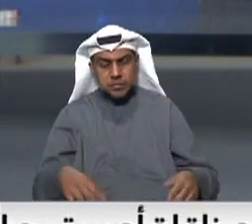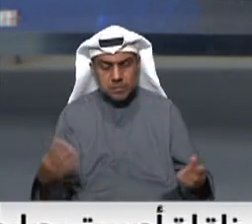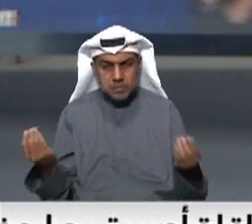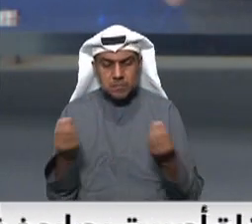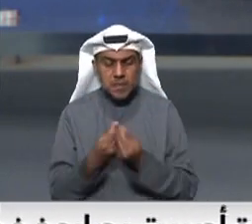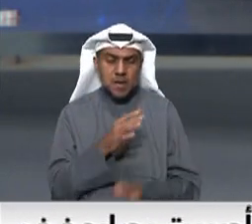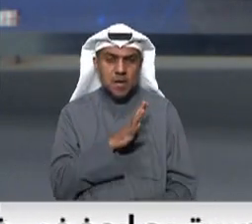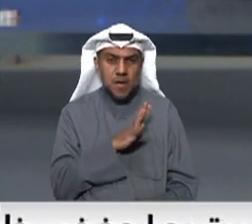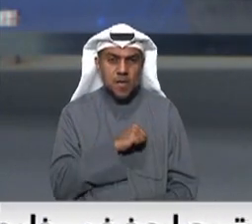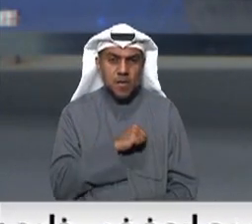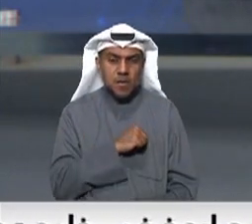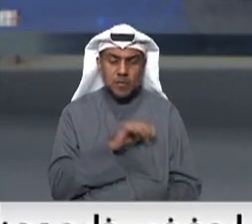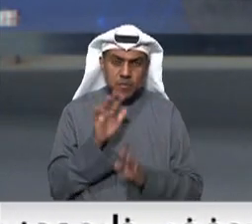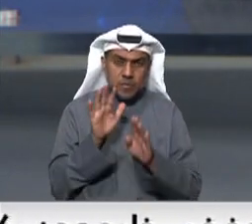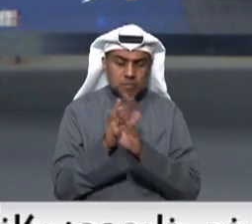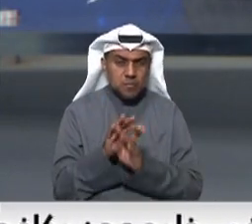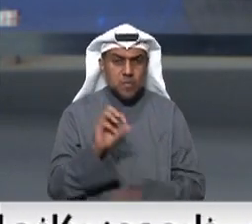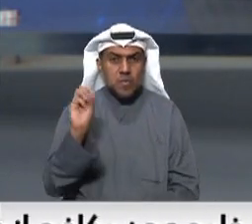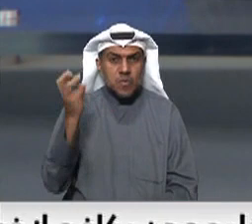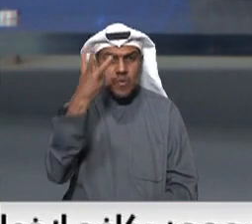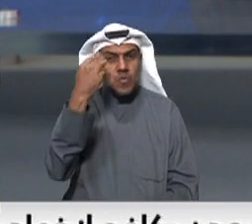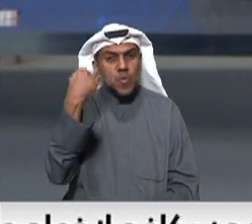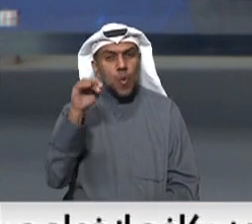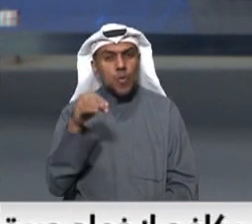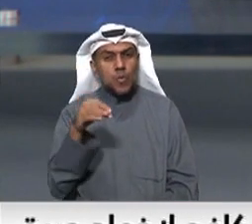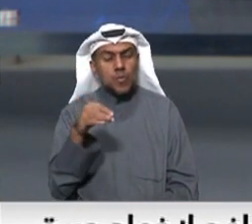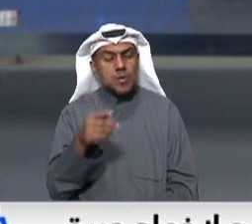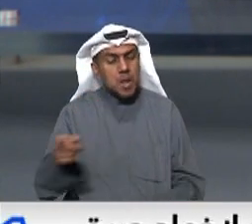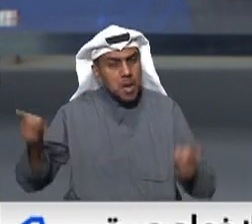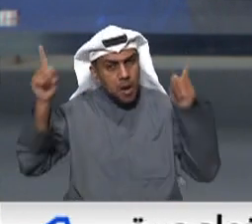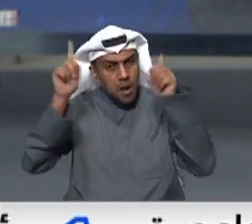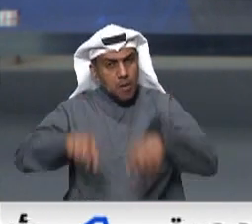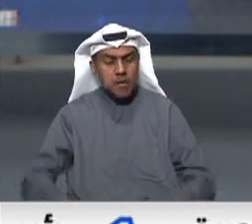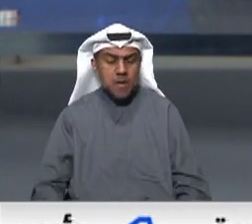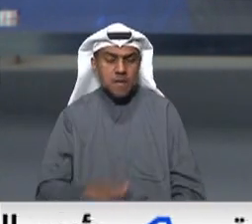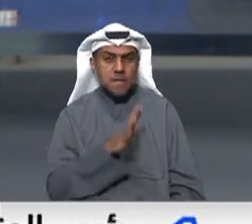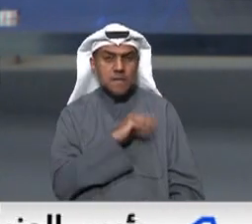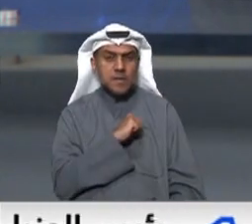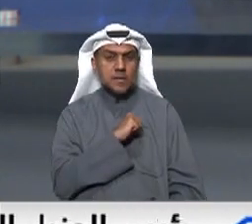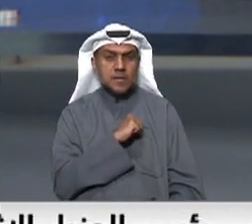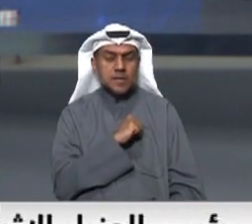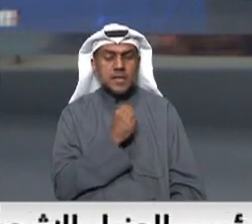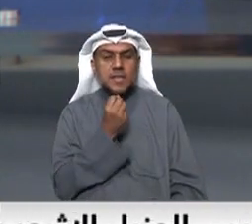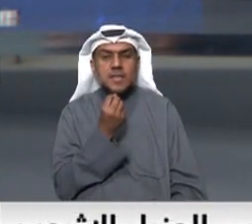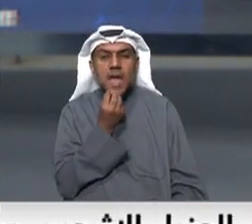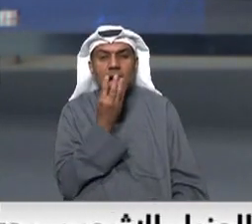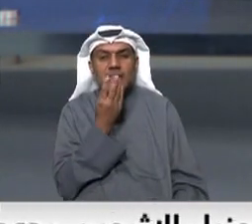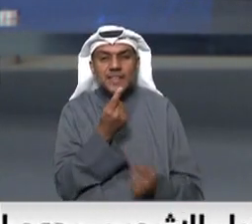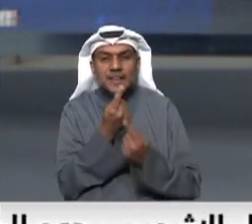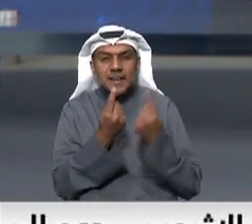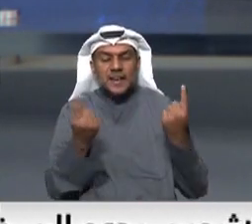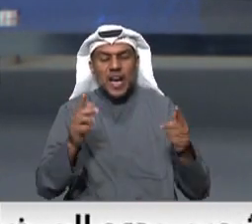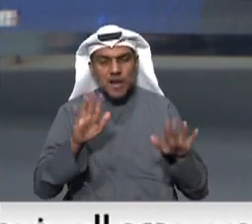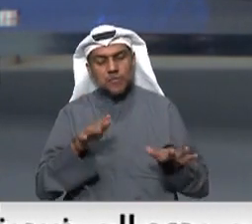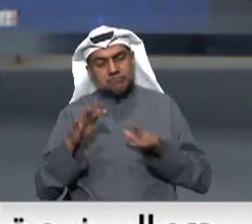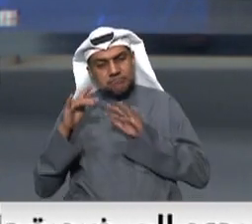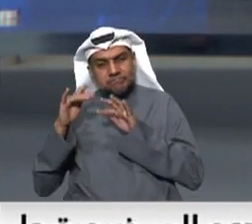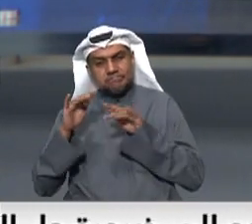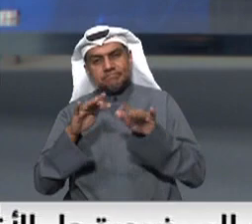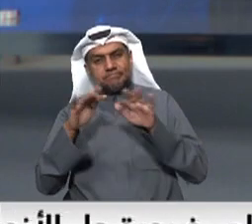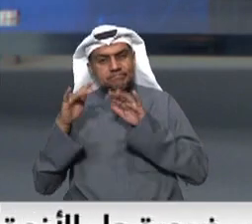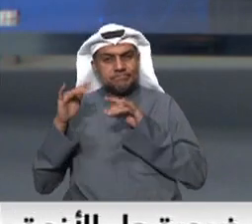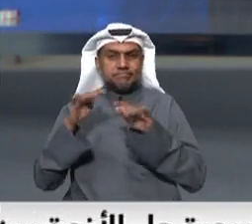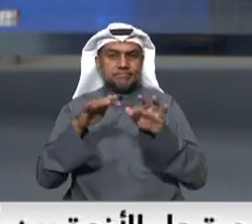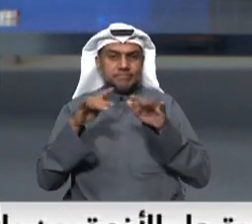إسرائيلية منذ 3 أشهر ونصف. نعم، واحتشد المتظاهرون في حديقة الحرية بأثينا قبل أن يتوجهوا سيرا على الأقدام